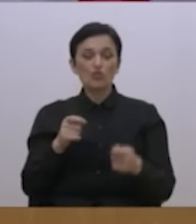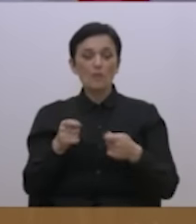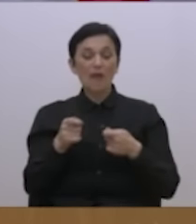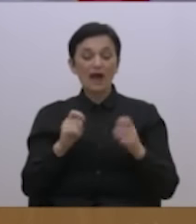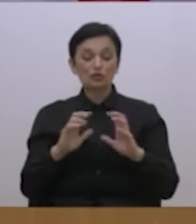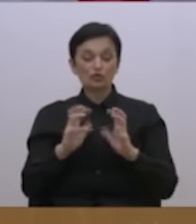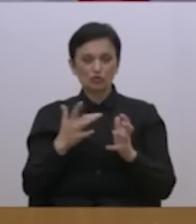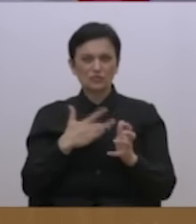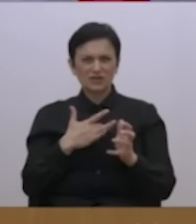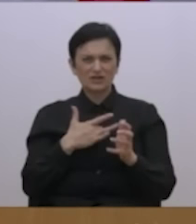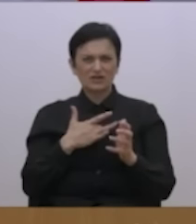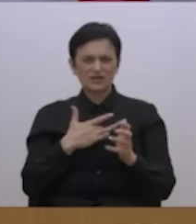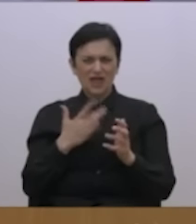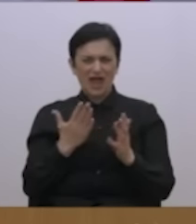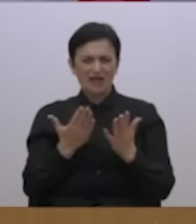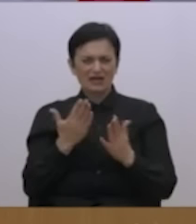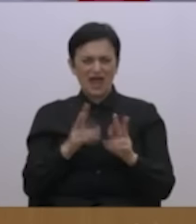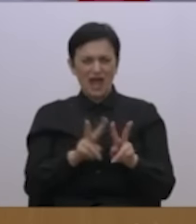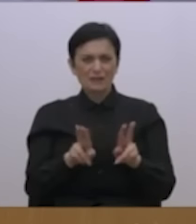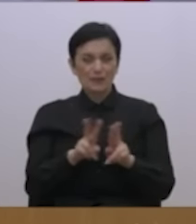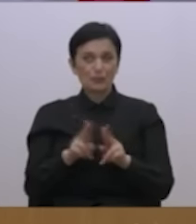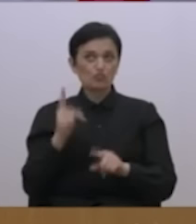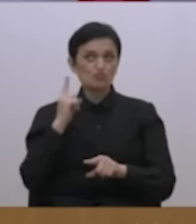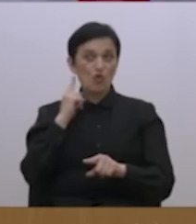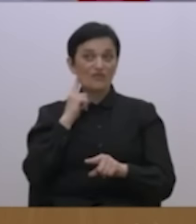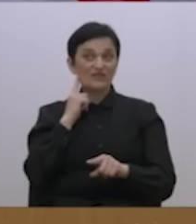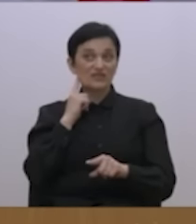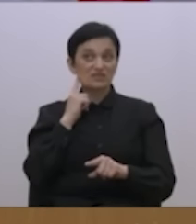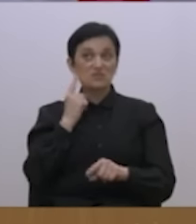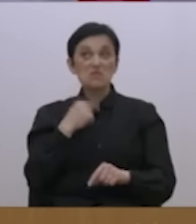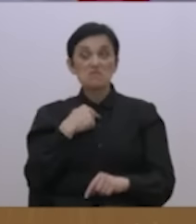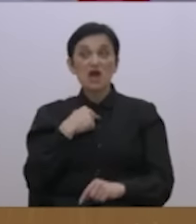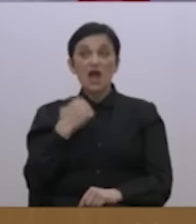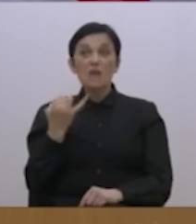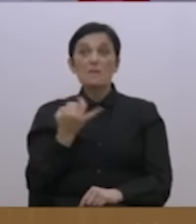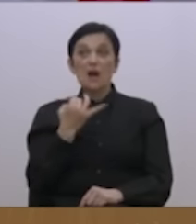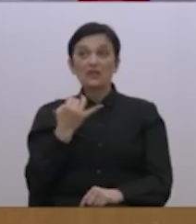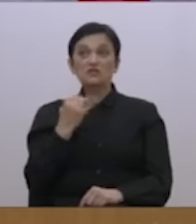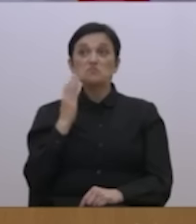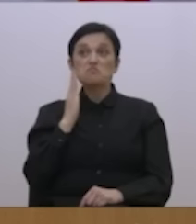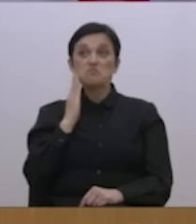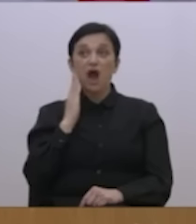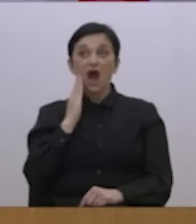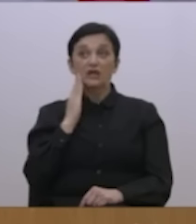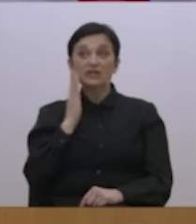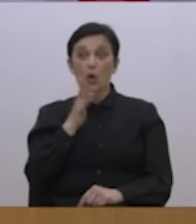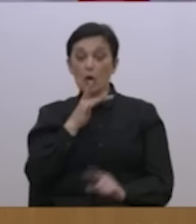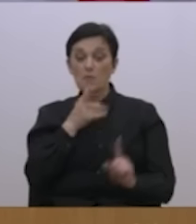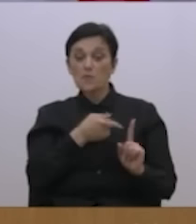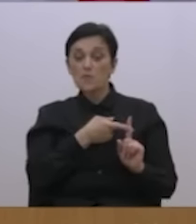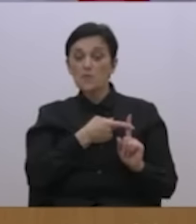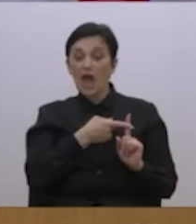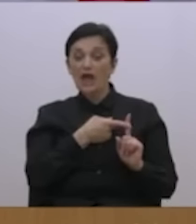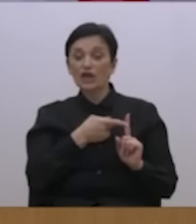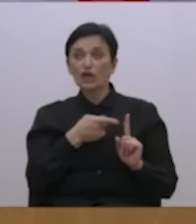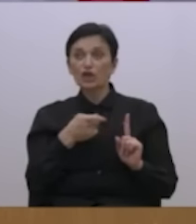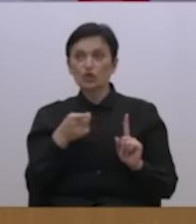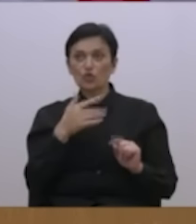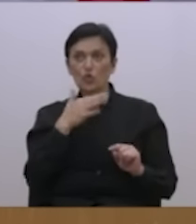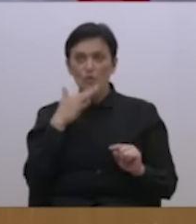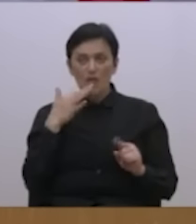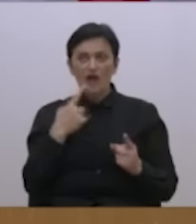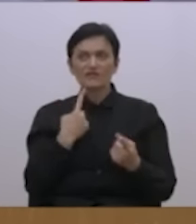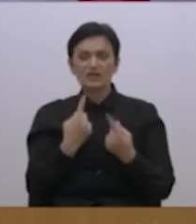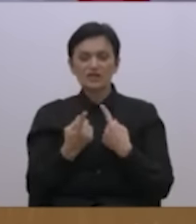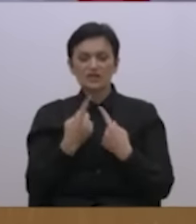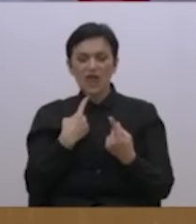სოფლიოს, დაახლოებით ეს მოვისმინეთ. ხო და მე მაინტერესებს მართლა, ალბათ ამ პერიოდის განმავლობაში ბევრი ლაპარაკი